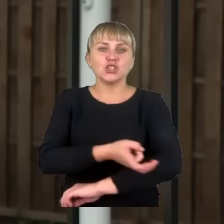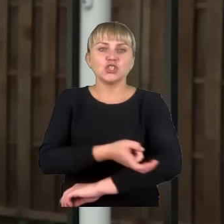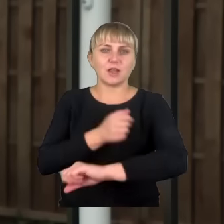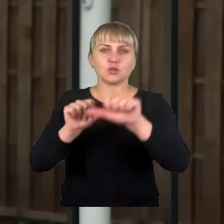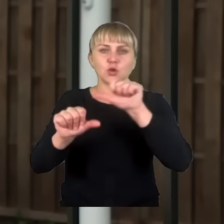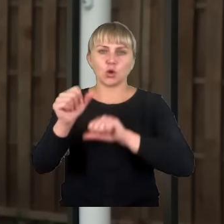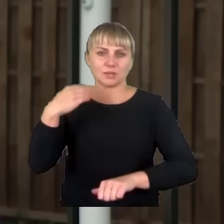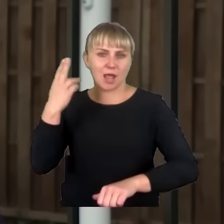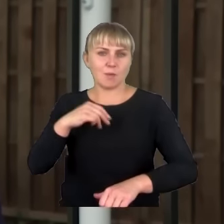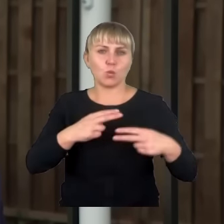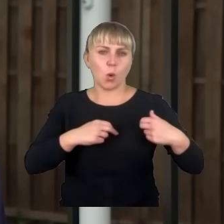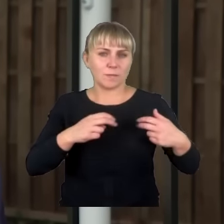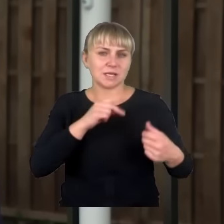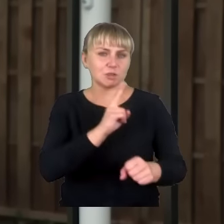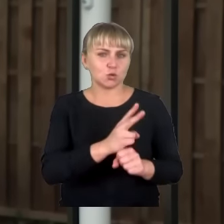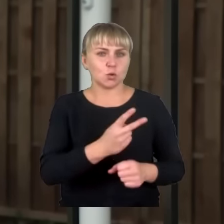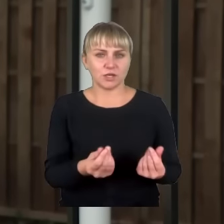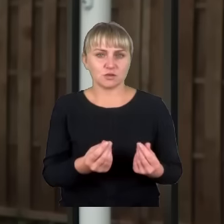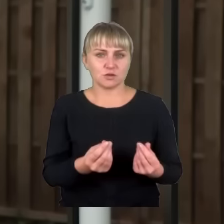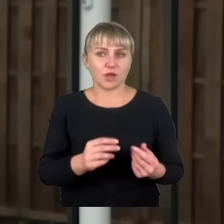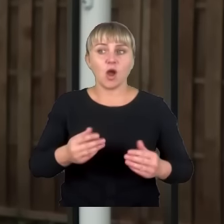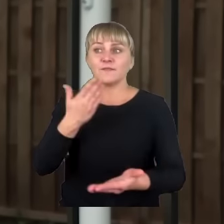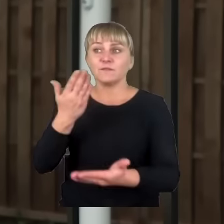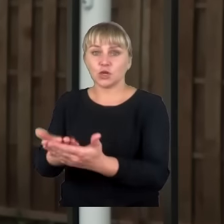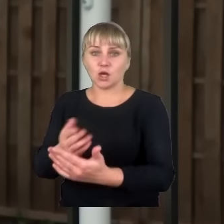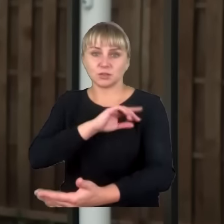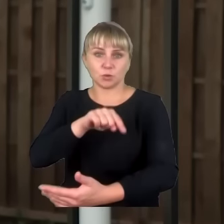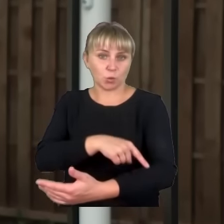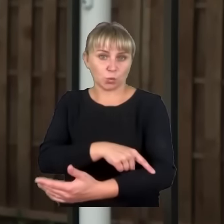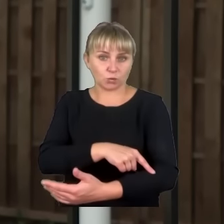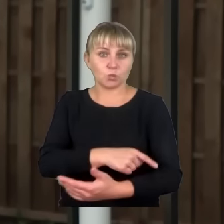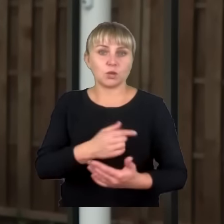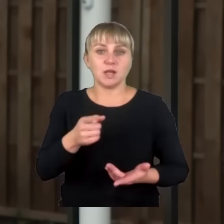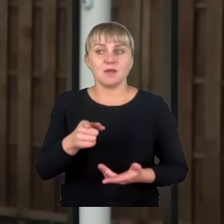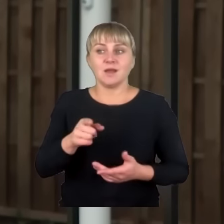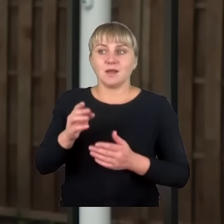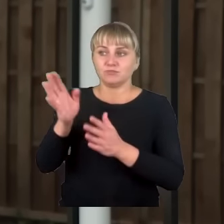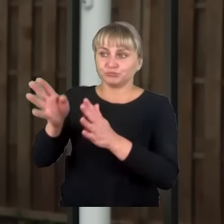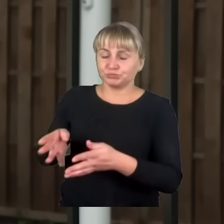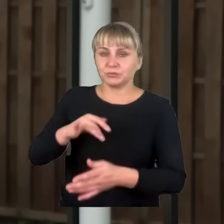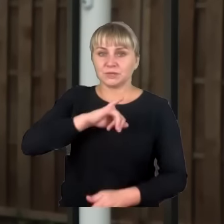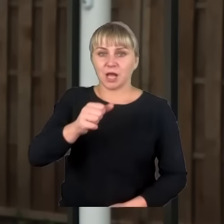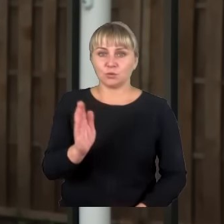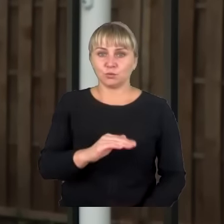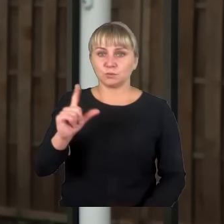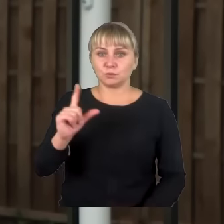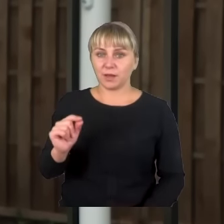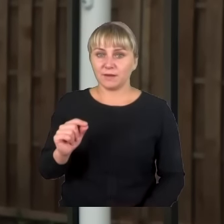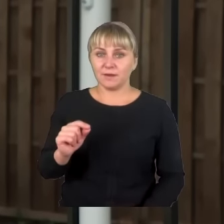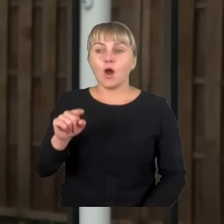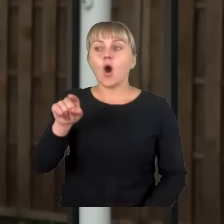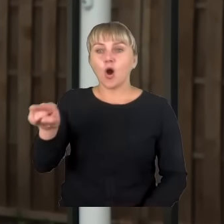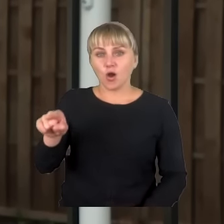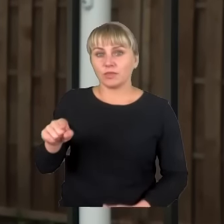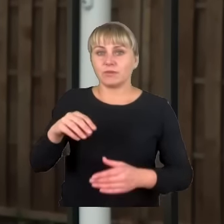Nadzoru Finansowego skierowała wnioski do prokuratury właśnie w sprawie Janusza P. W tym czasie Janusz P.